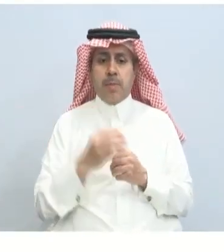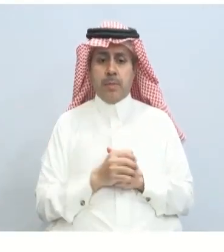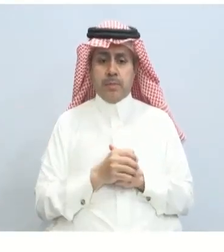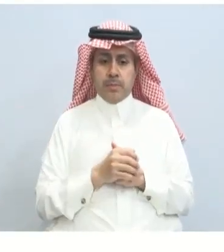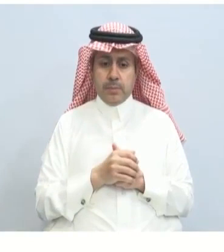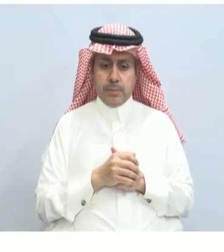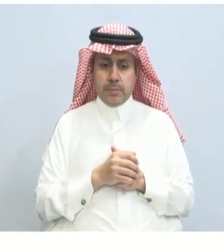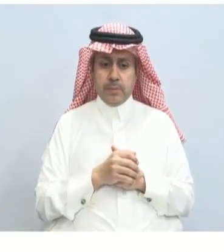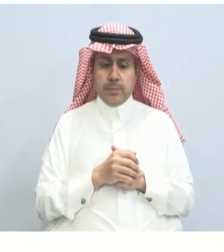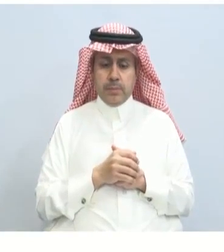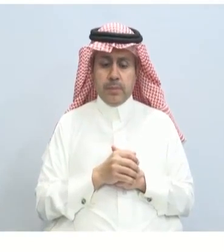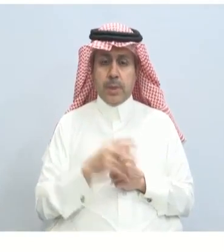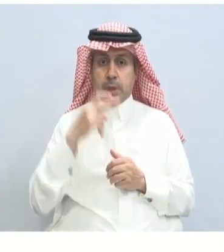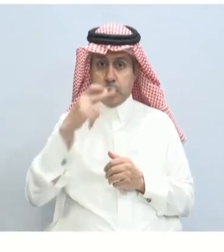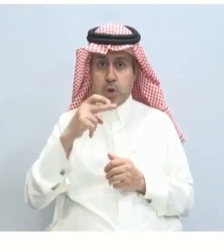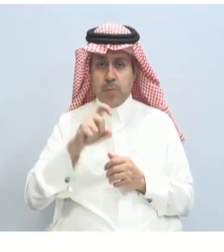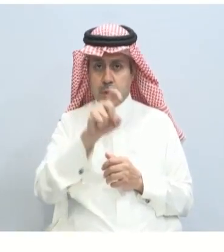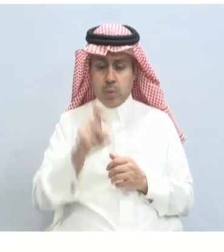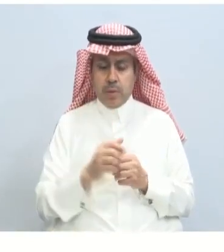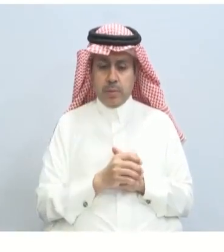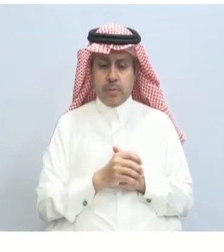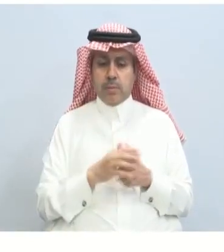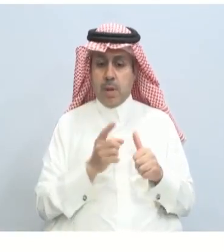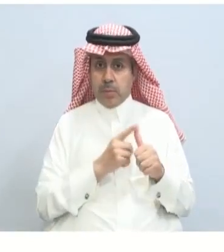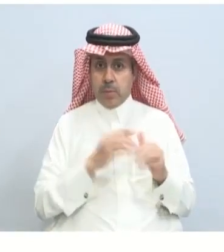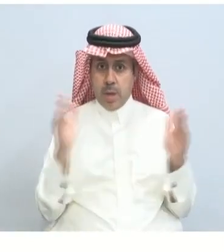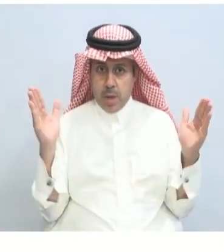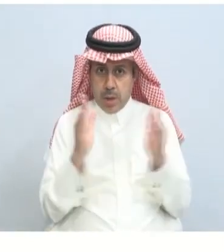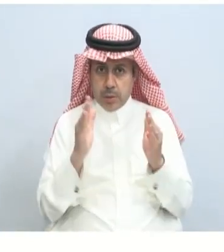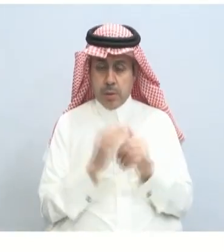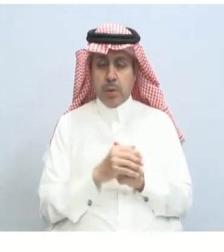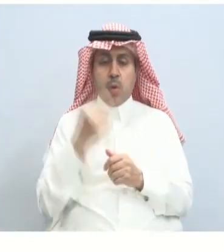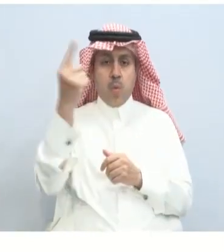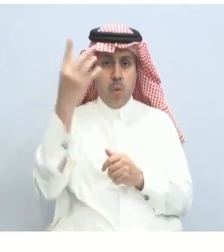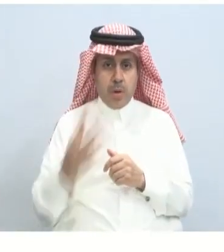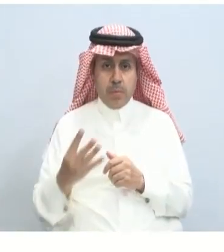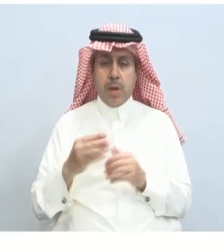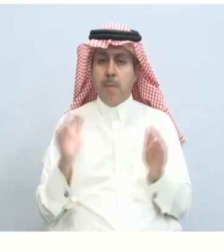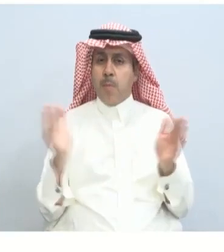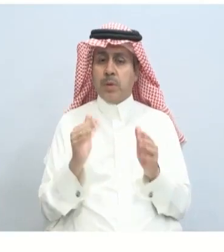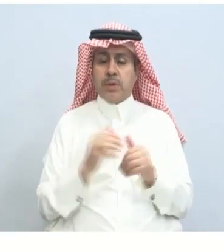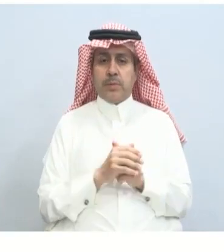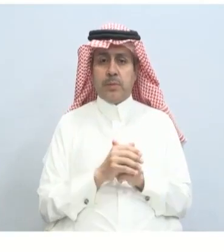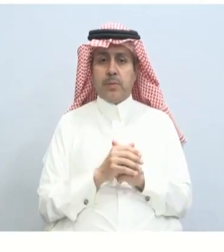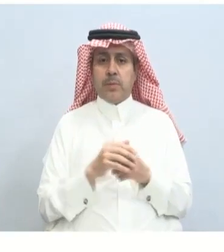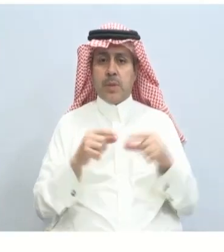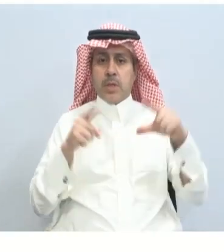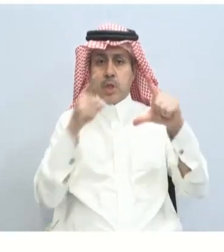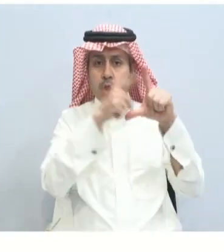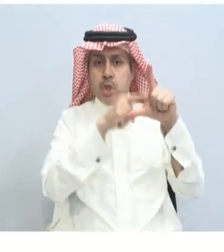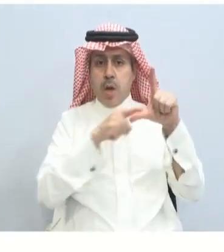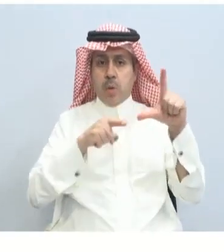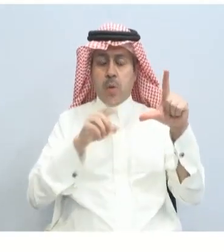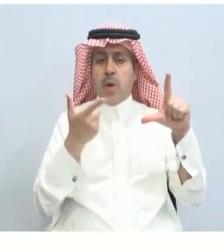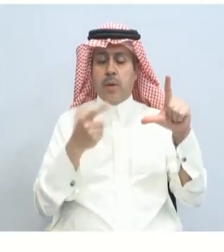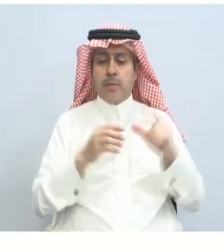الاخوه الكرام حتى احل هذا السؤال يجب علي ابتداء ان احدد الربع اللي انا موجود فيه او الزاويه موجوده فيه فبالتالي الزاويه